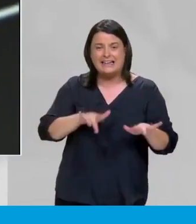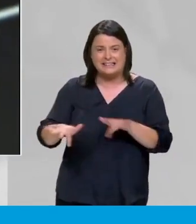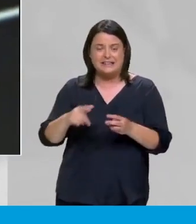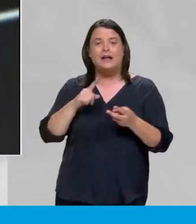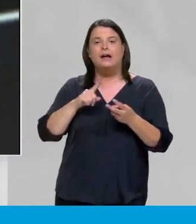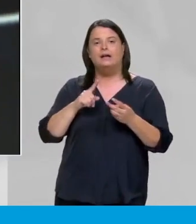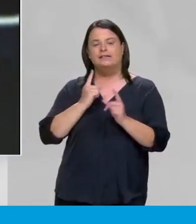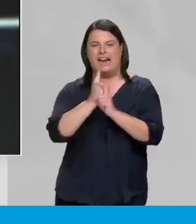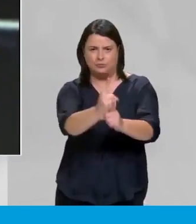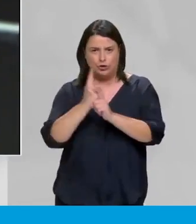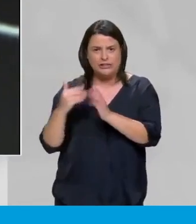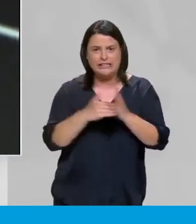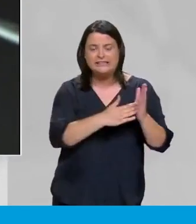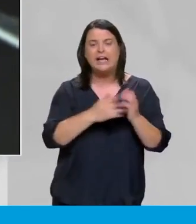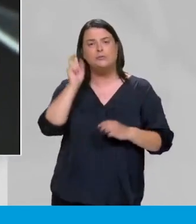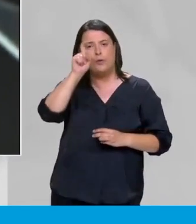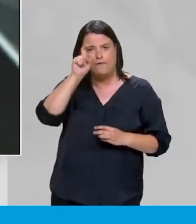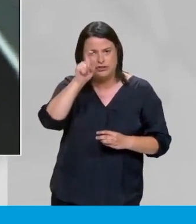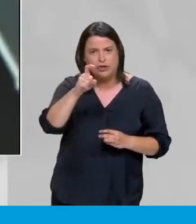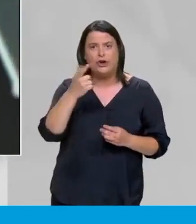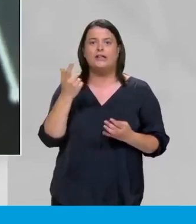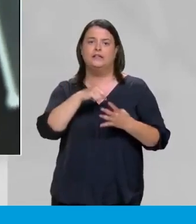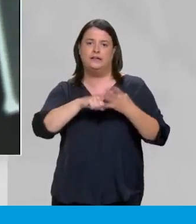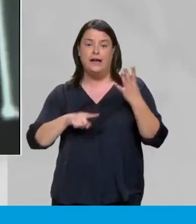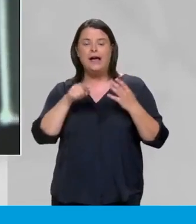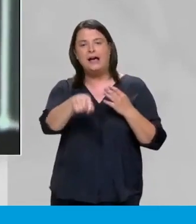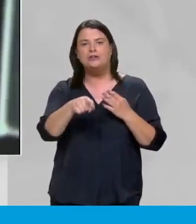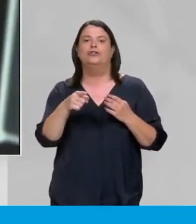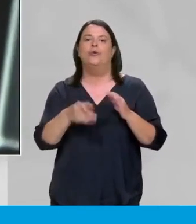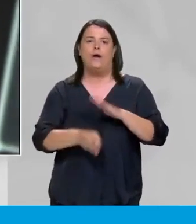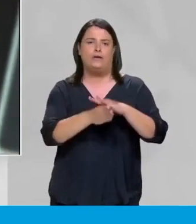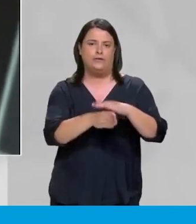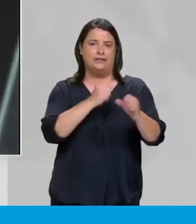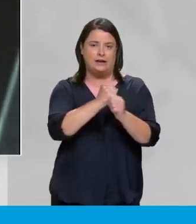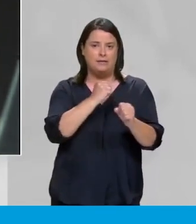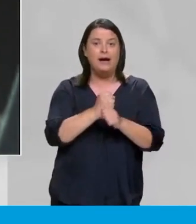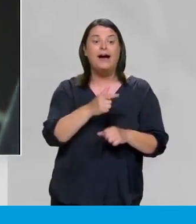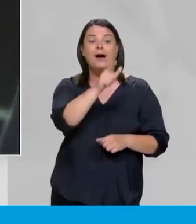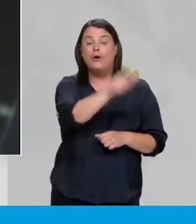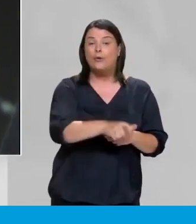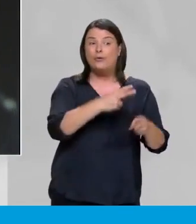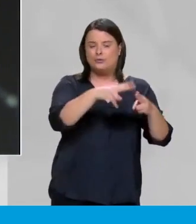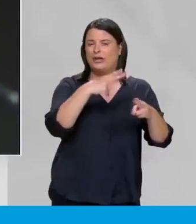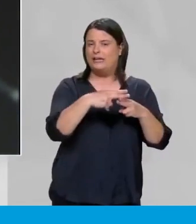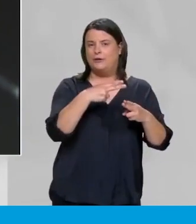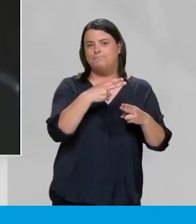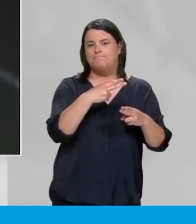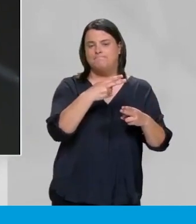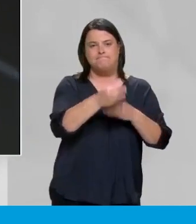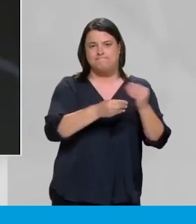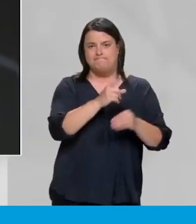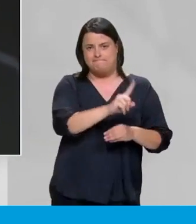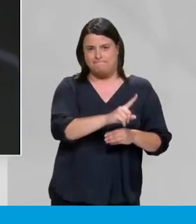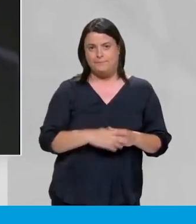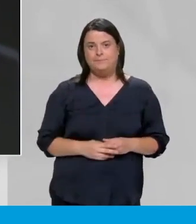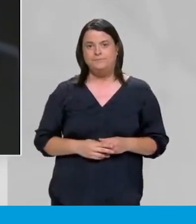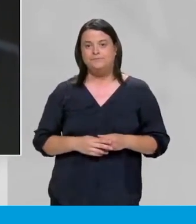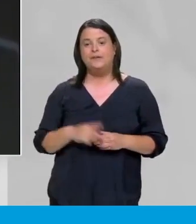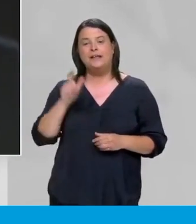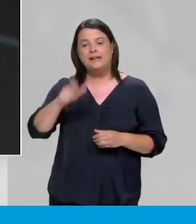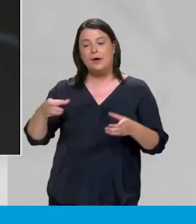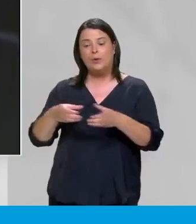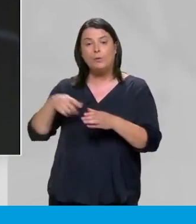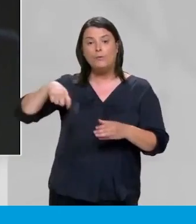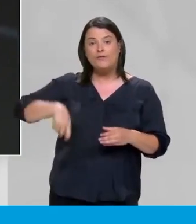transportistas, o profesorado, quen mantivo en pé a sociedade e non os responsables políticos, e que foi o personal